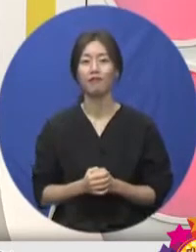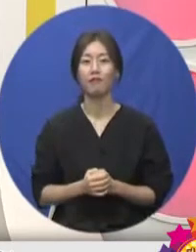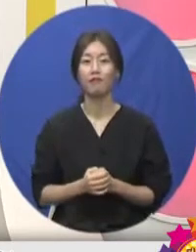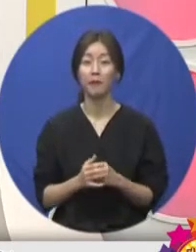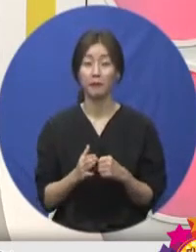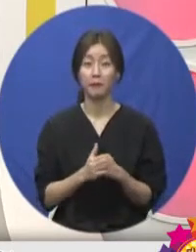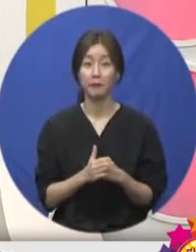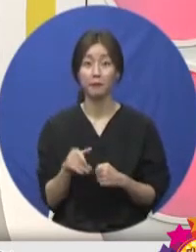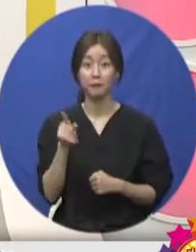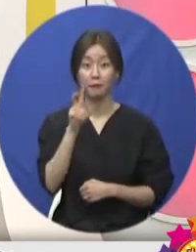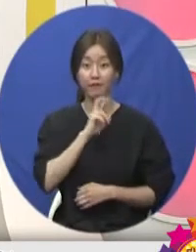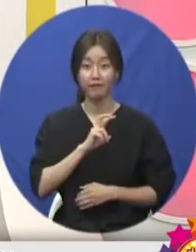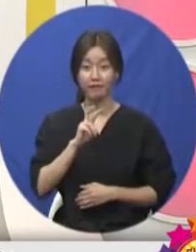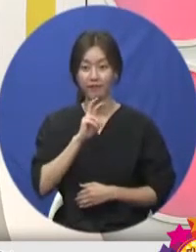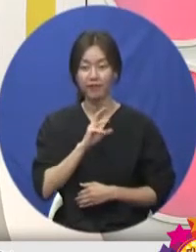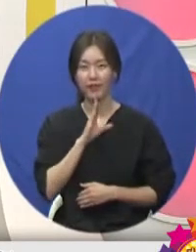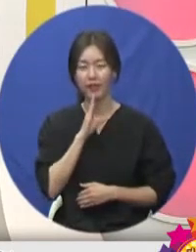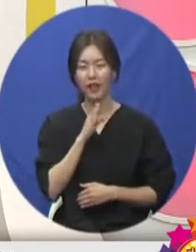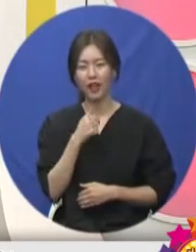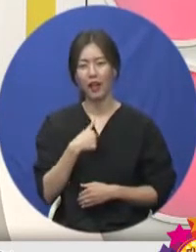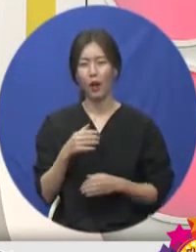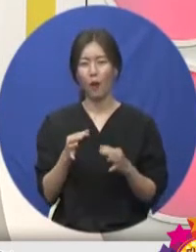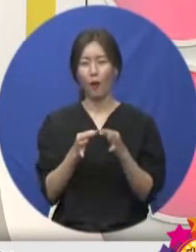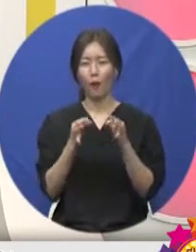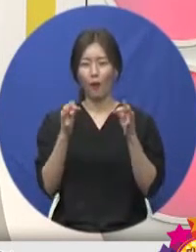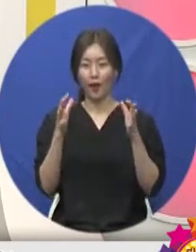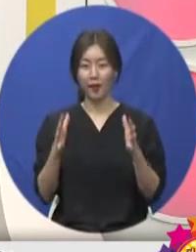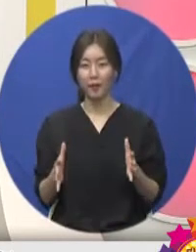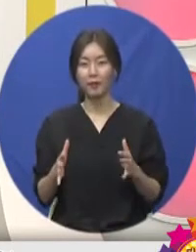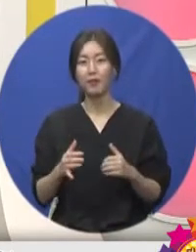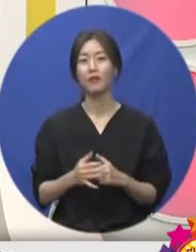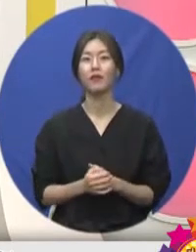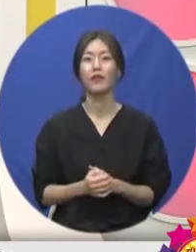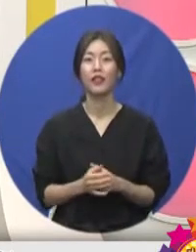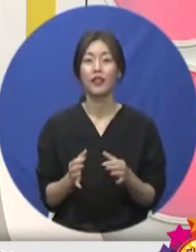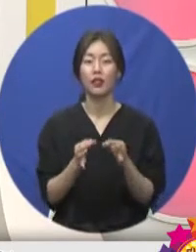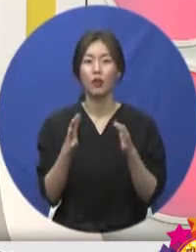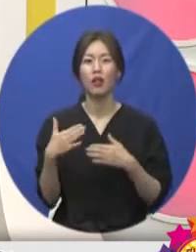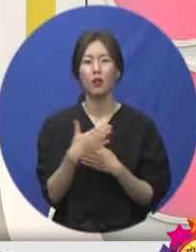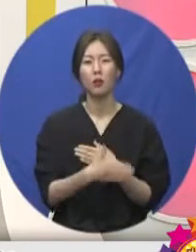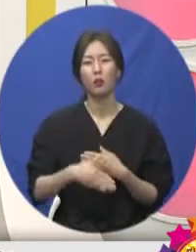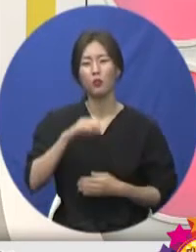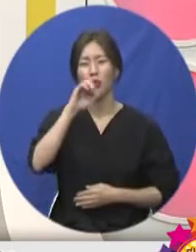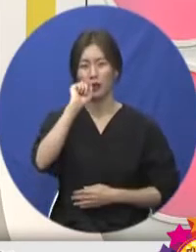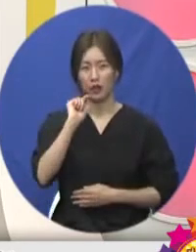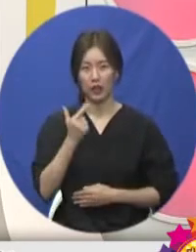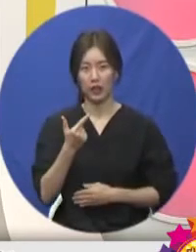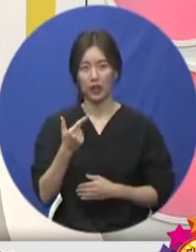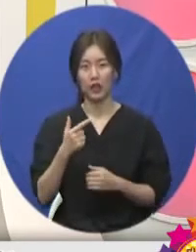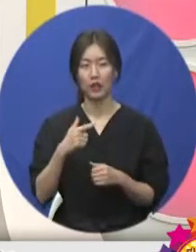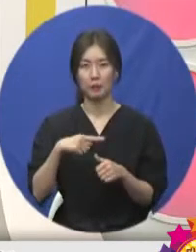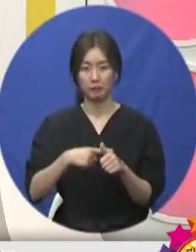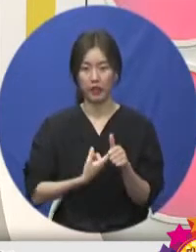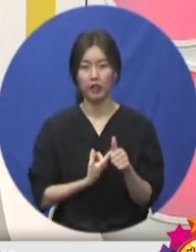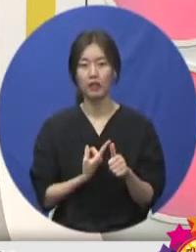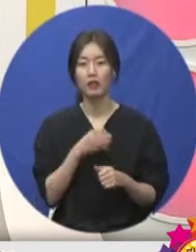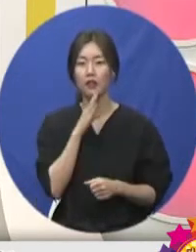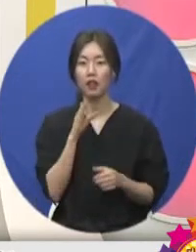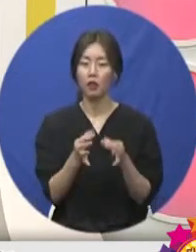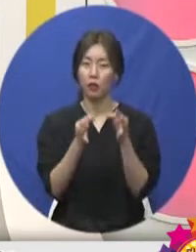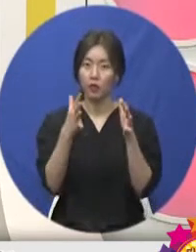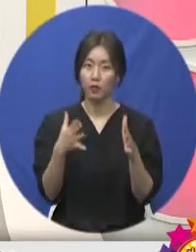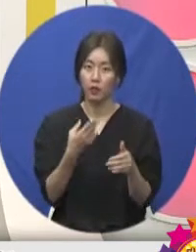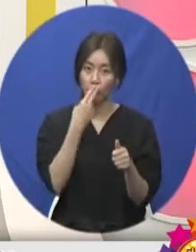이거 정말 오래간만에 이렇게 또 내가 그렇게 그동안에 몸이 아파가지고 네. 참 오래간만에